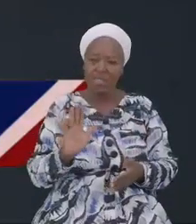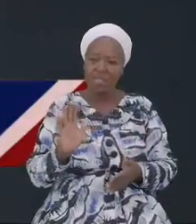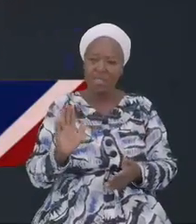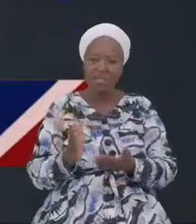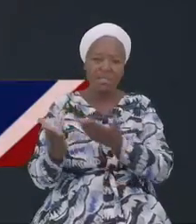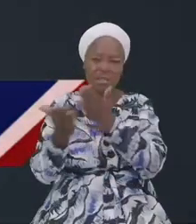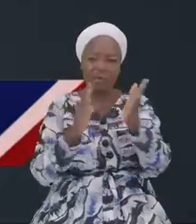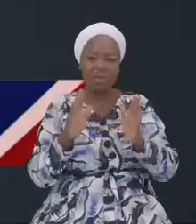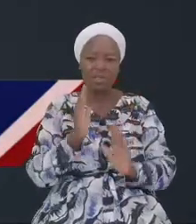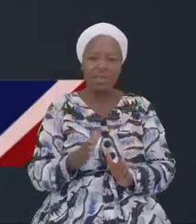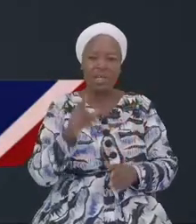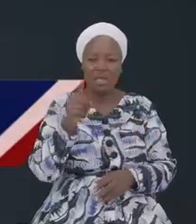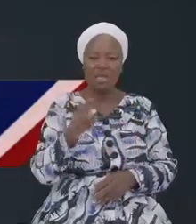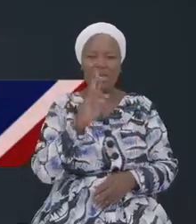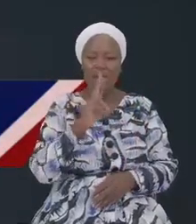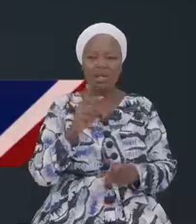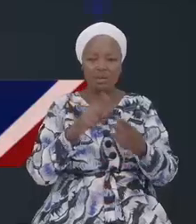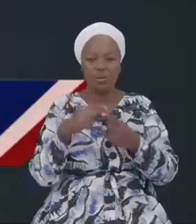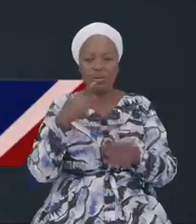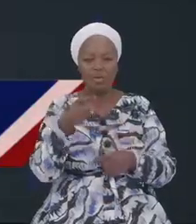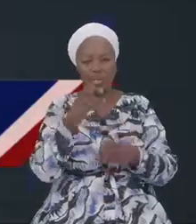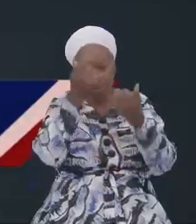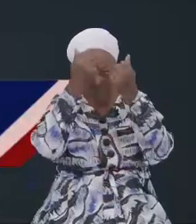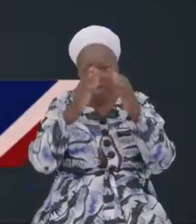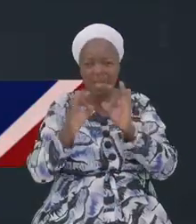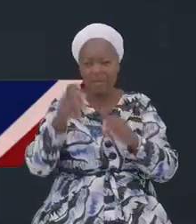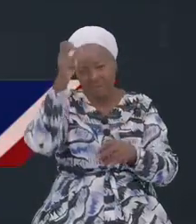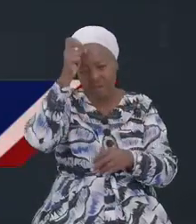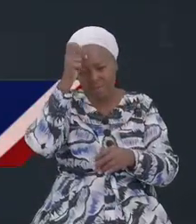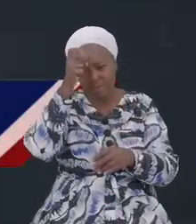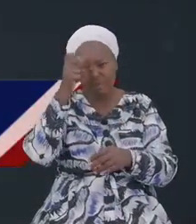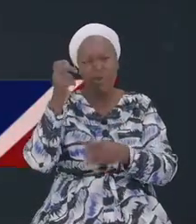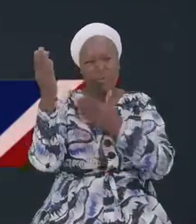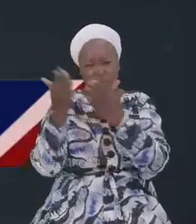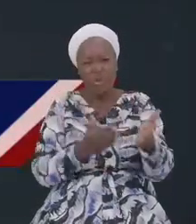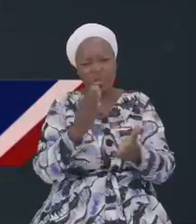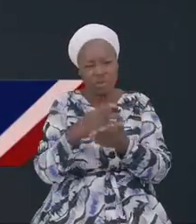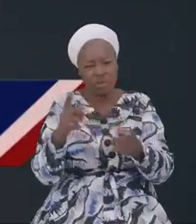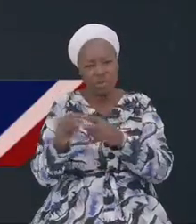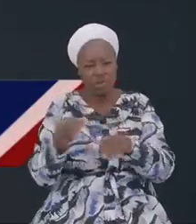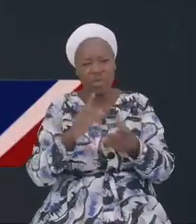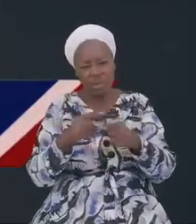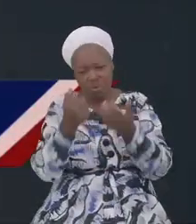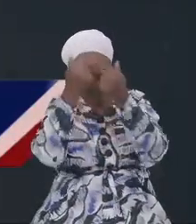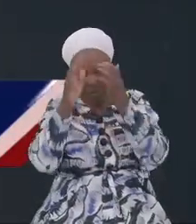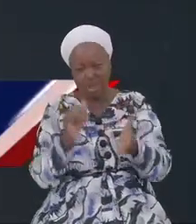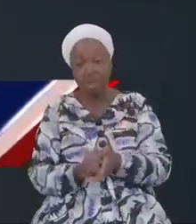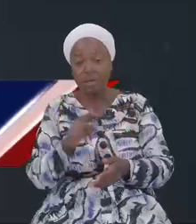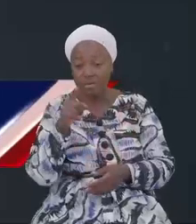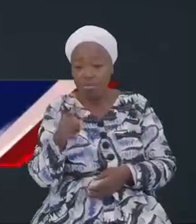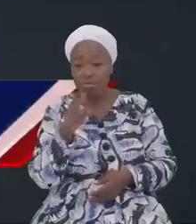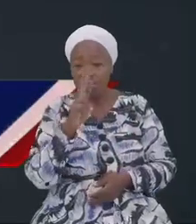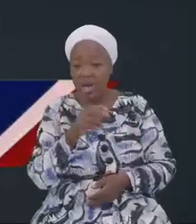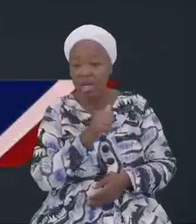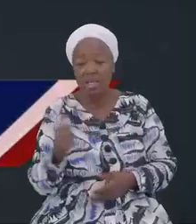esclave, vous lui obéissez. Vous lui obéissez, vous êtes esclave. Si Satan vous dit quelque chose à faire et vous le faites, vous êtes serviteur